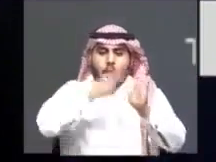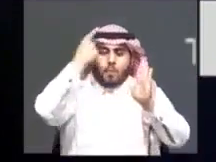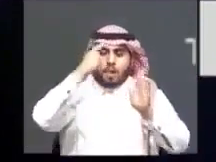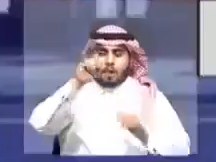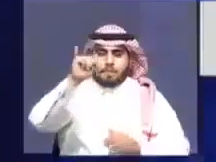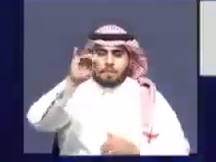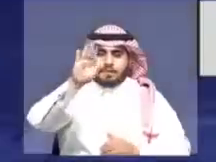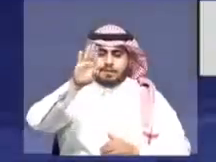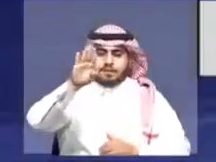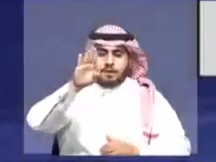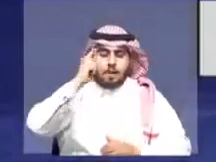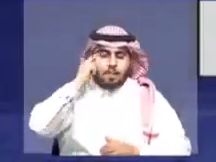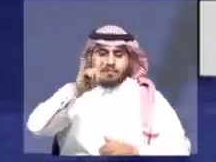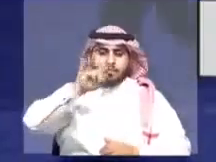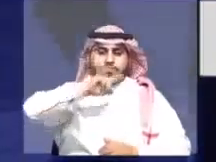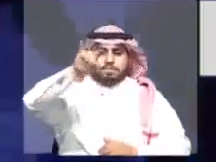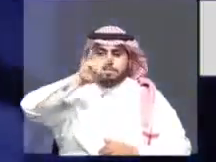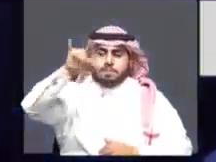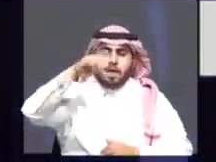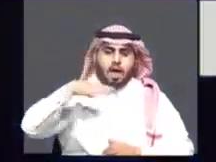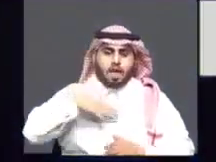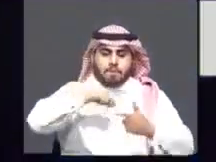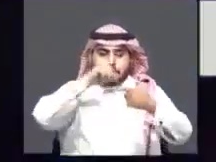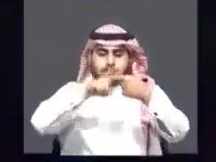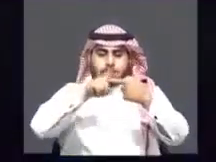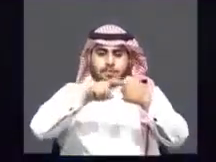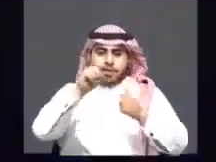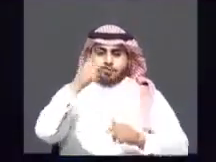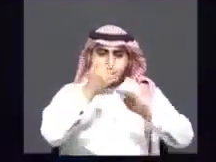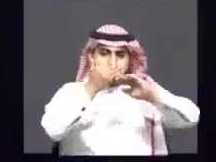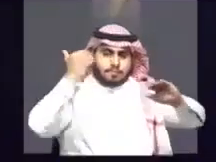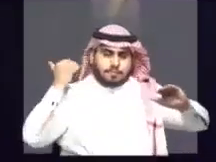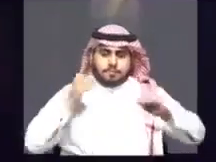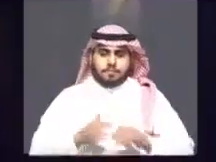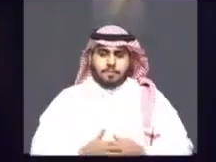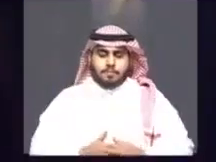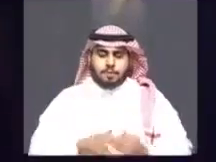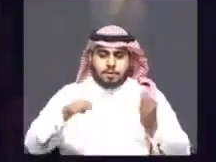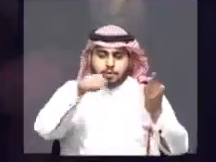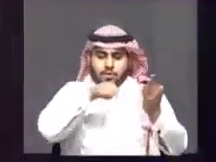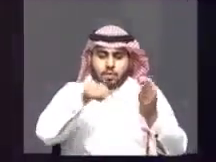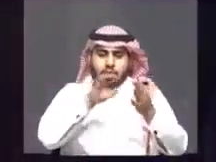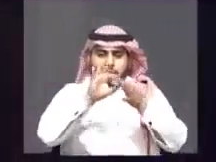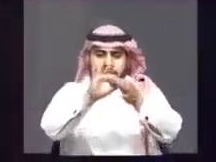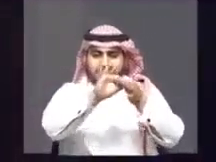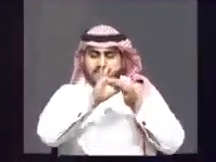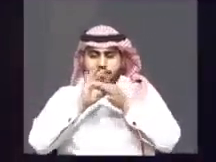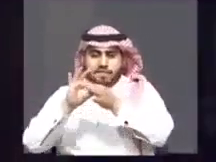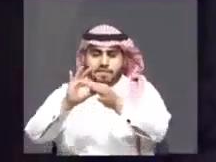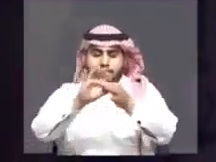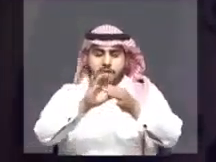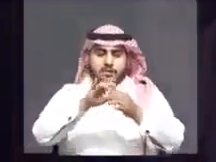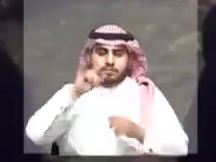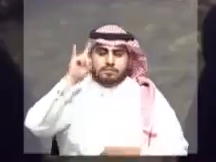ثمار الجولة التاريخية التي قام بها سمو ولي العهد الشهر الماضي، حيث تم توقيع الاتفاقية على